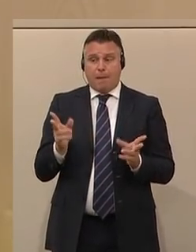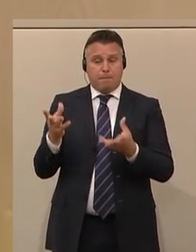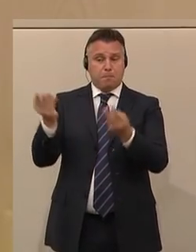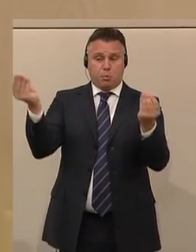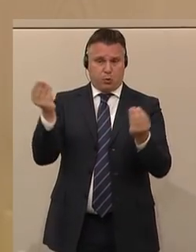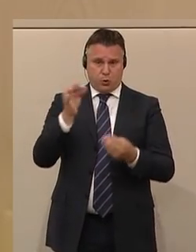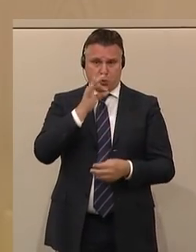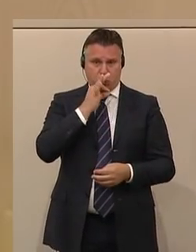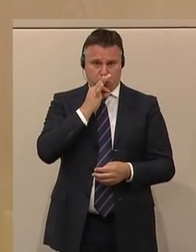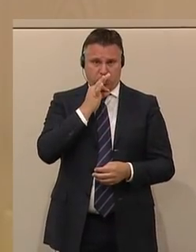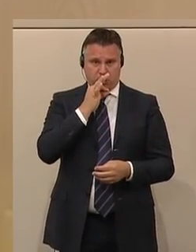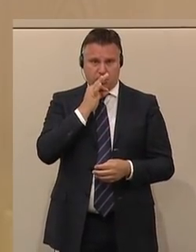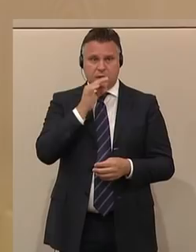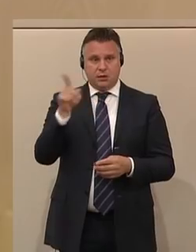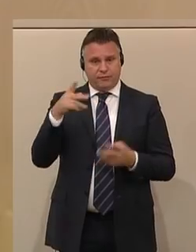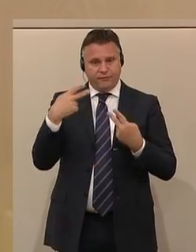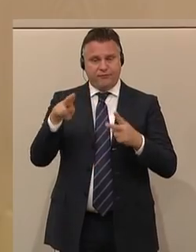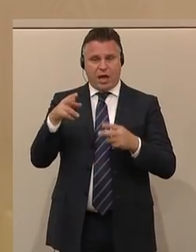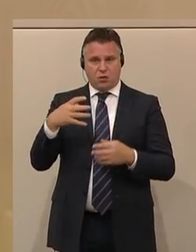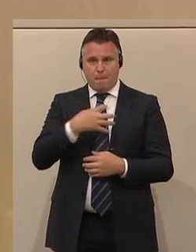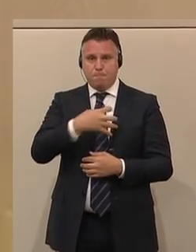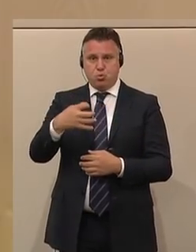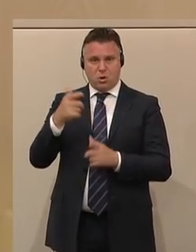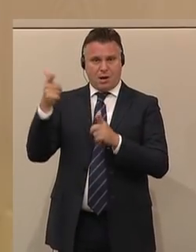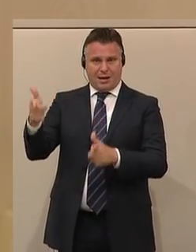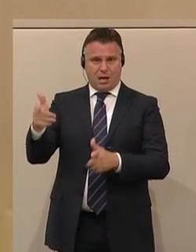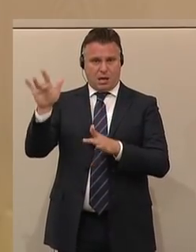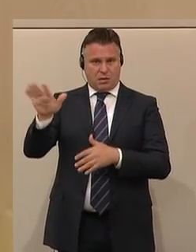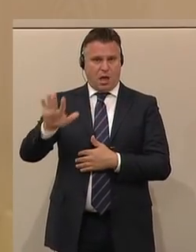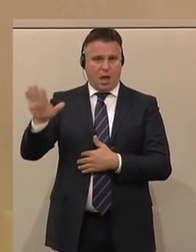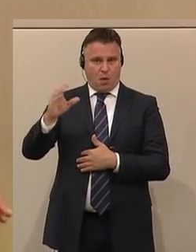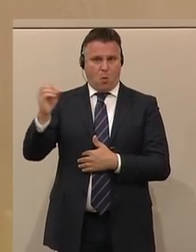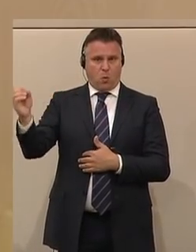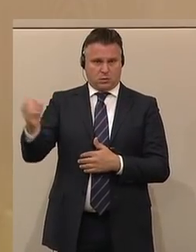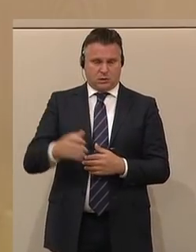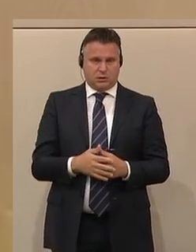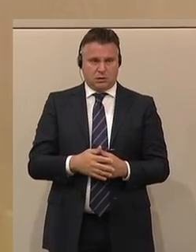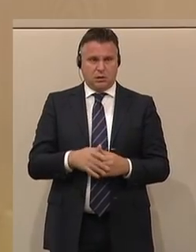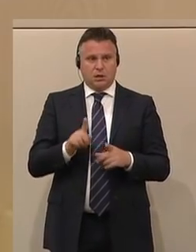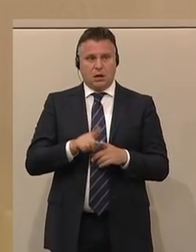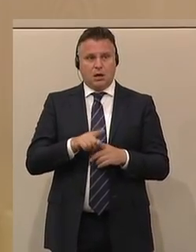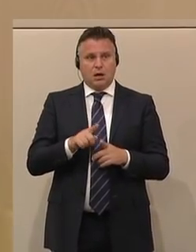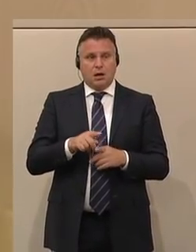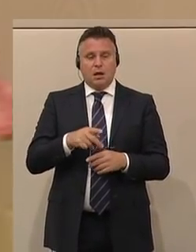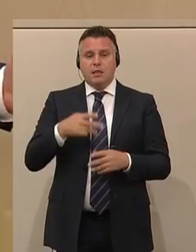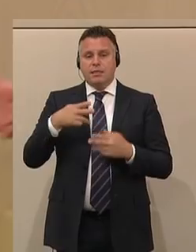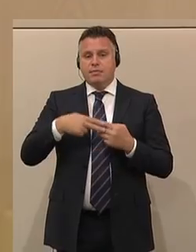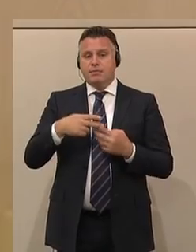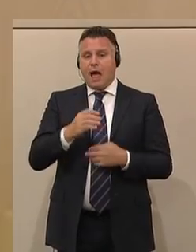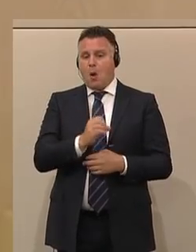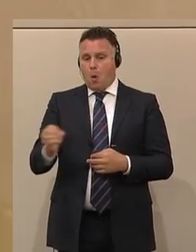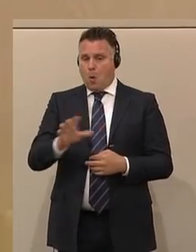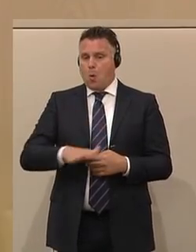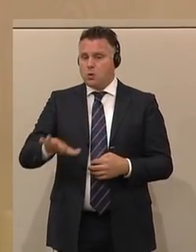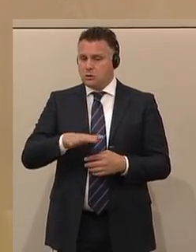wegbringen, einen latent flammenden Bürgerkrieg. Und im Nahen Osten natürlich insgesamt eine Lage,